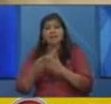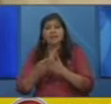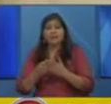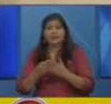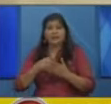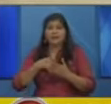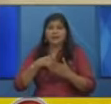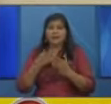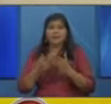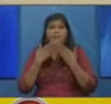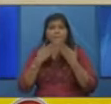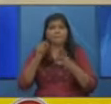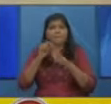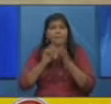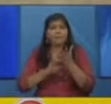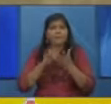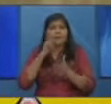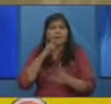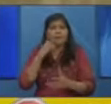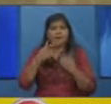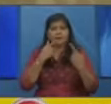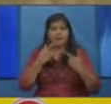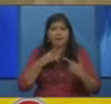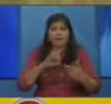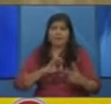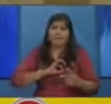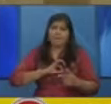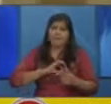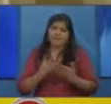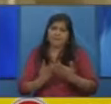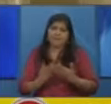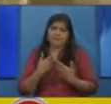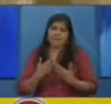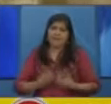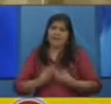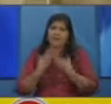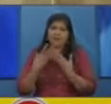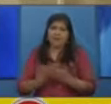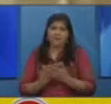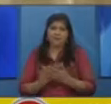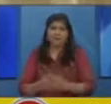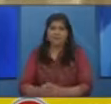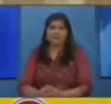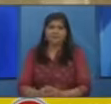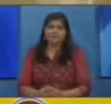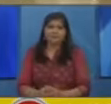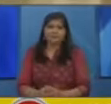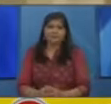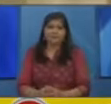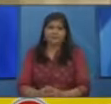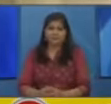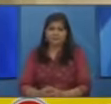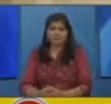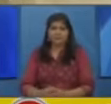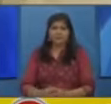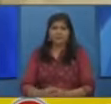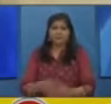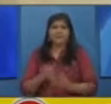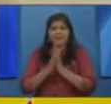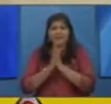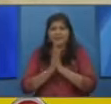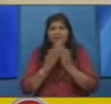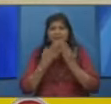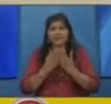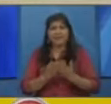भी माननीय प्रधानमंत्री जी से बात करते हुए अति प्रसन्नता महसूस कर रहा हूँ। अगेन